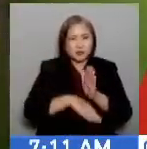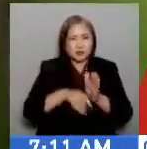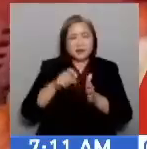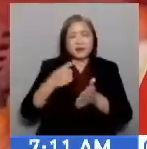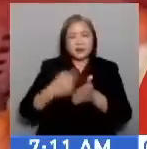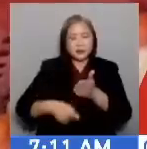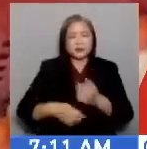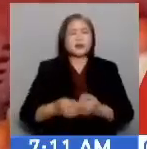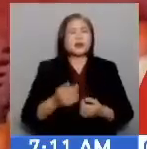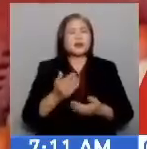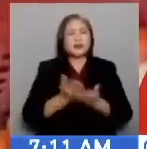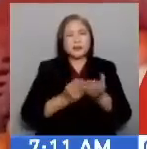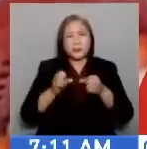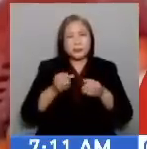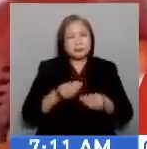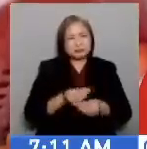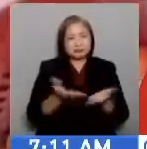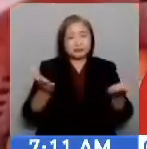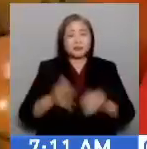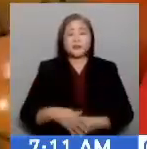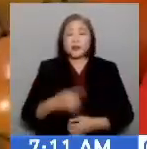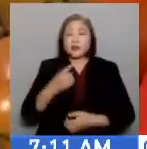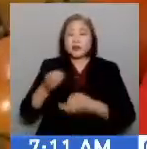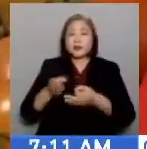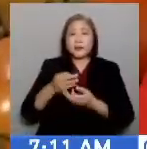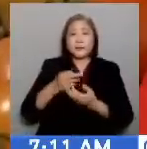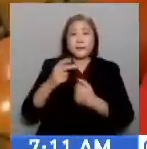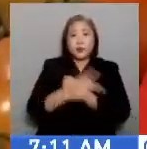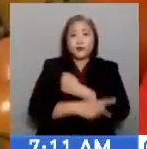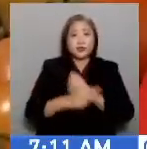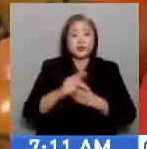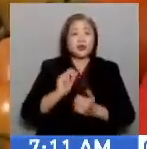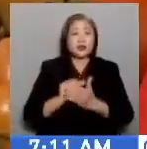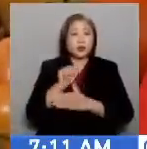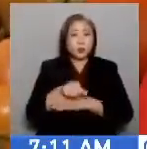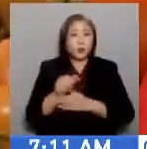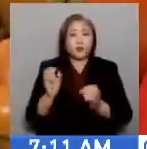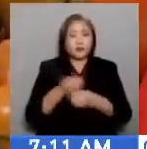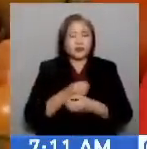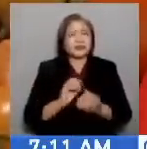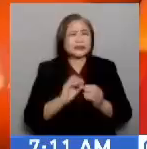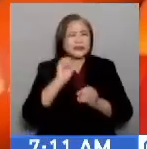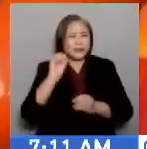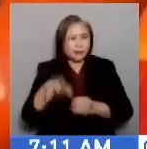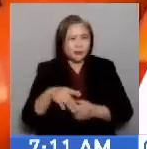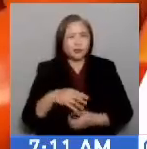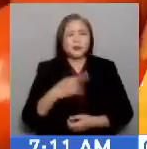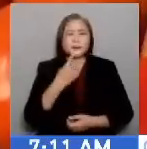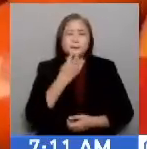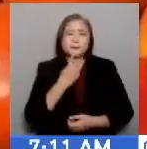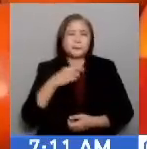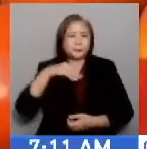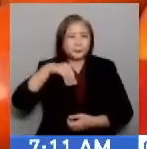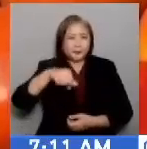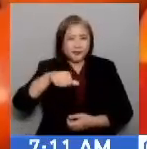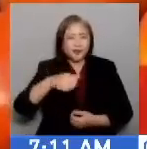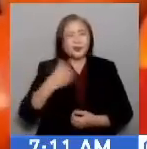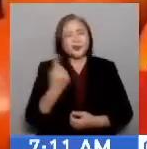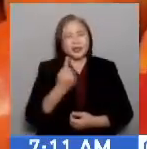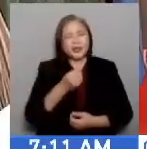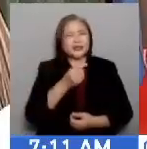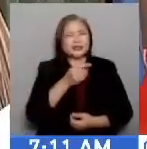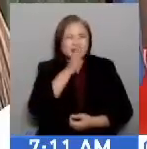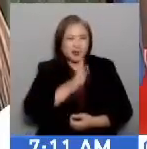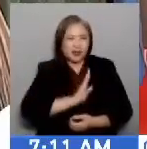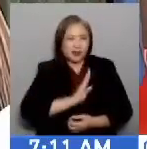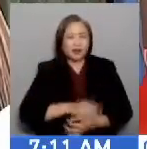ng Provincial Agriculture Office, ang mga itinapon na kamatis ay mga reject na. Sabi ng DA, nakikipagtulungan na sila sa mga